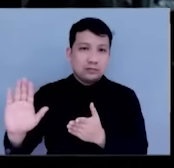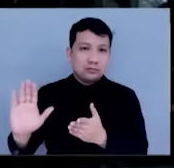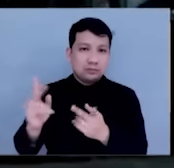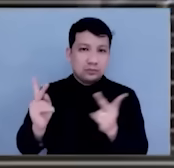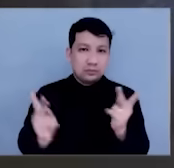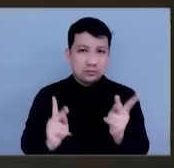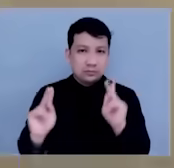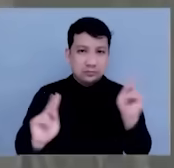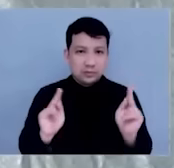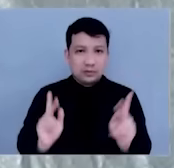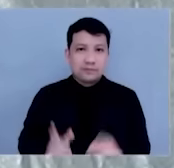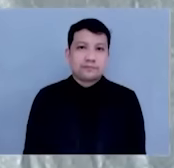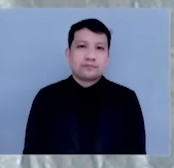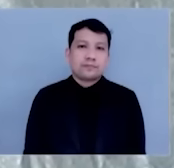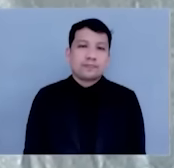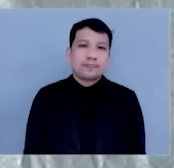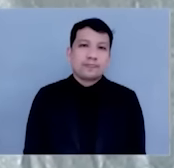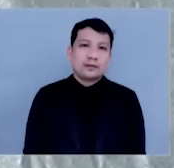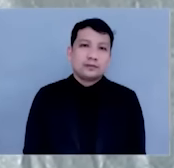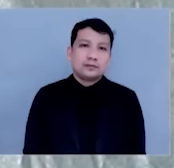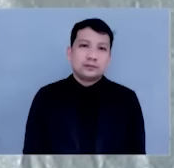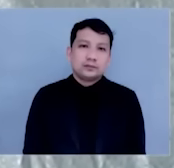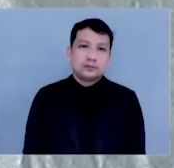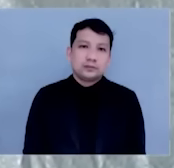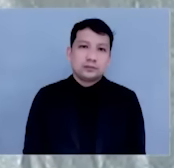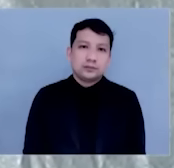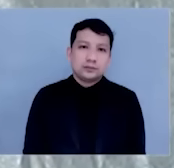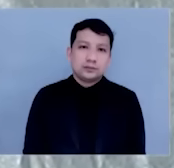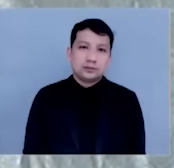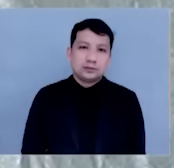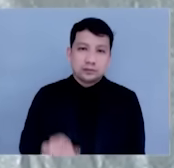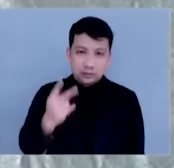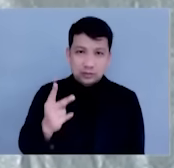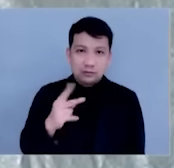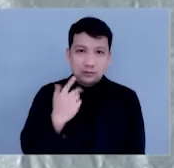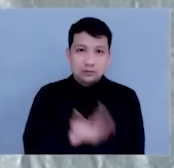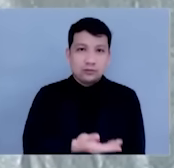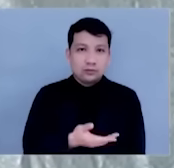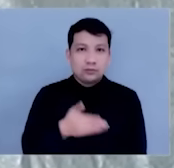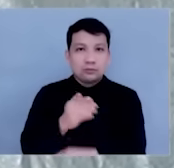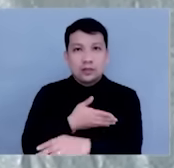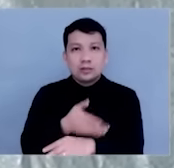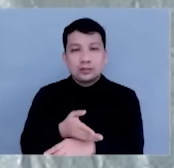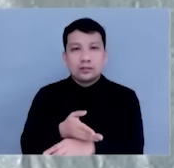residente. Yung dalawang anak po nagbibidyo kayo. Tapos